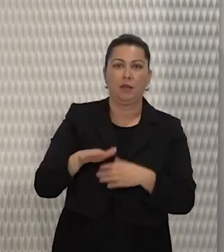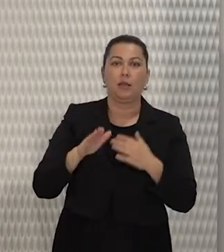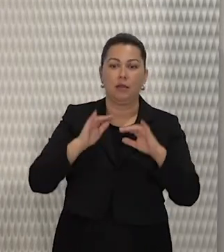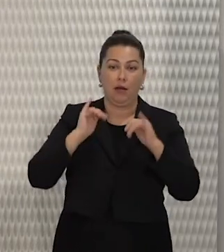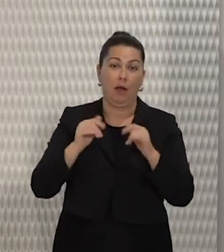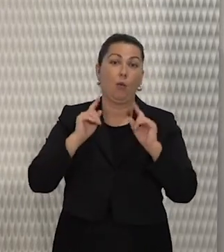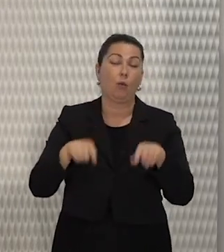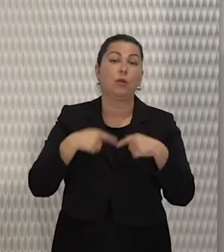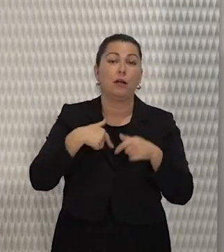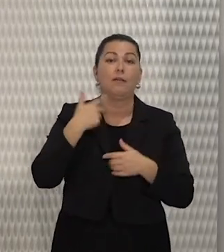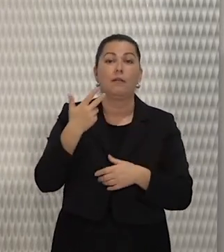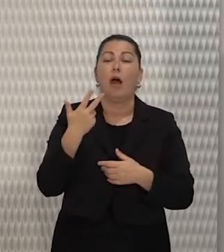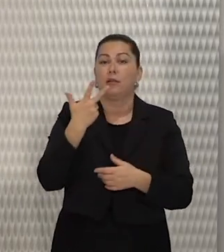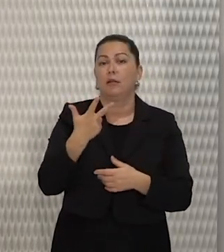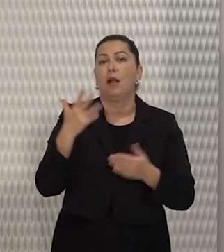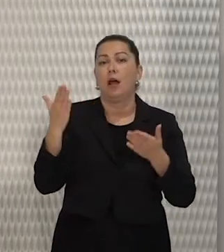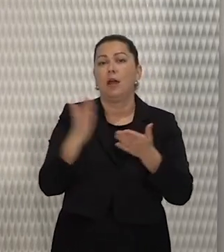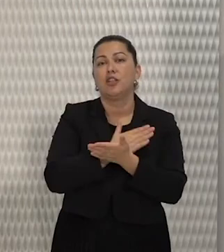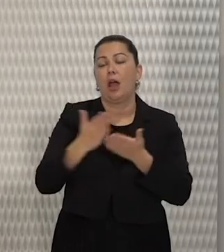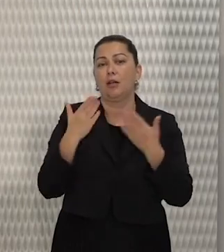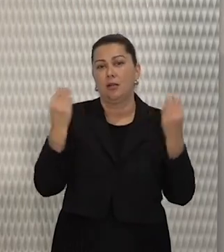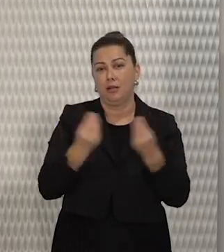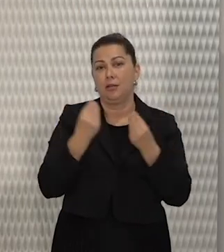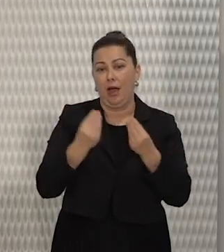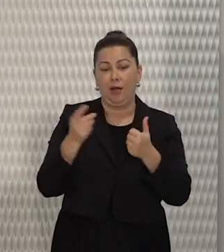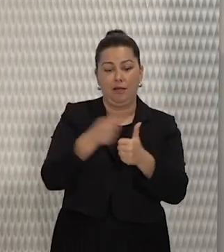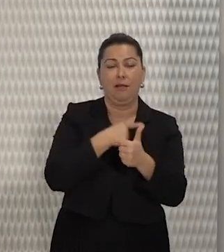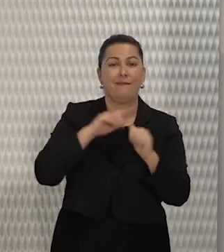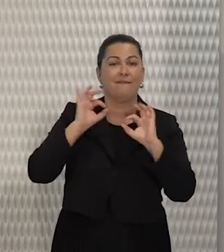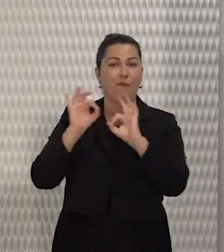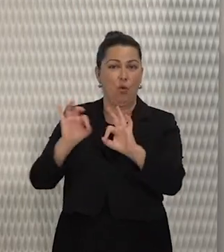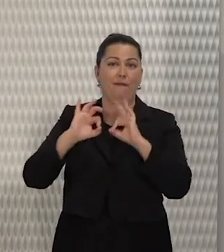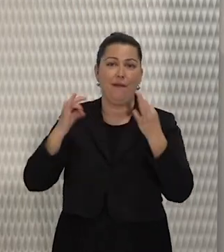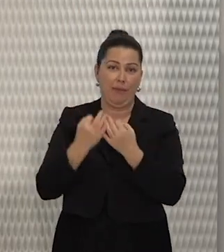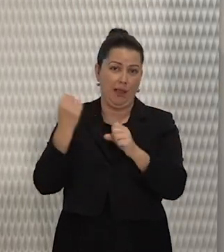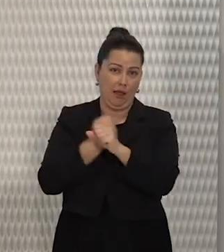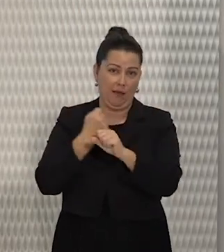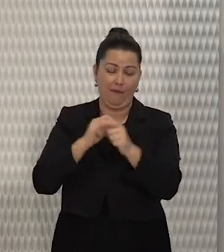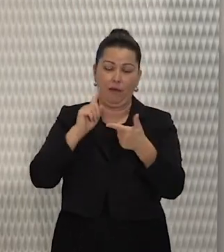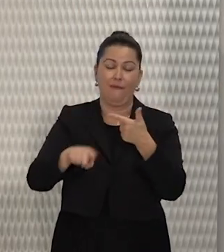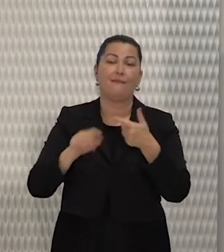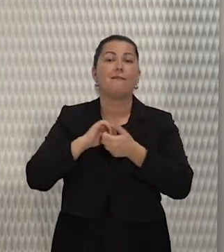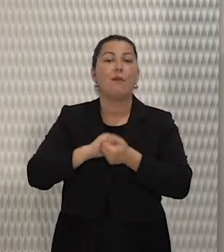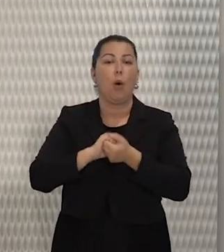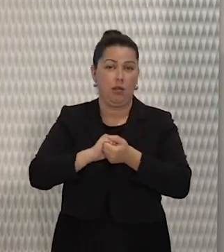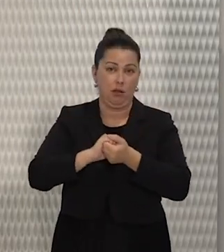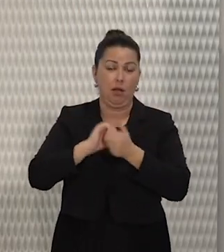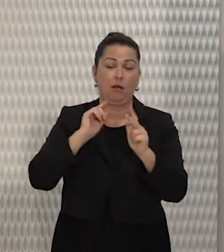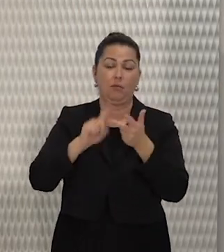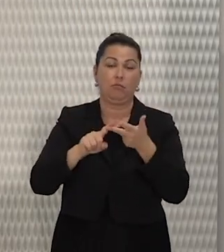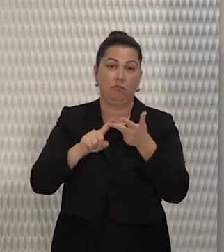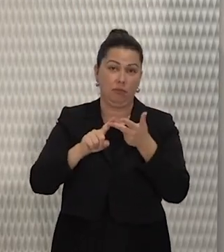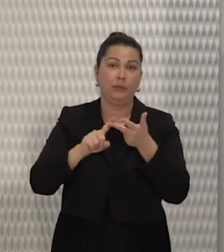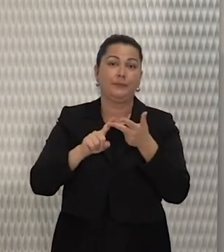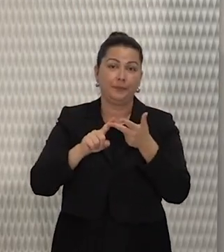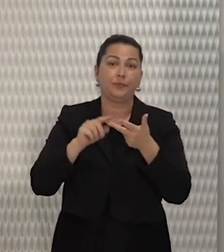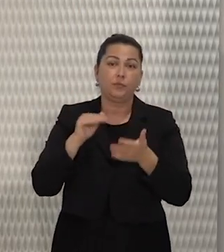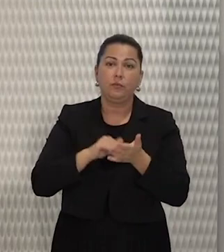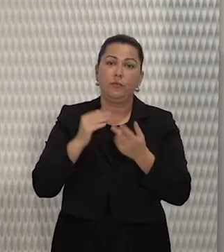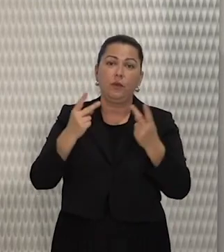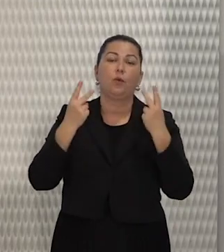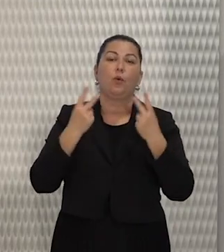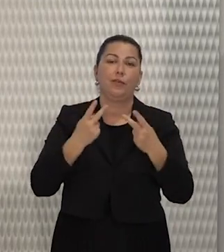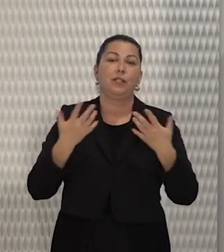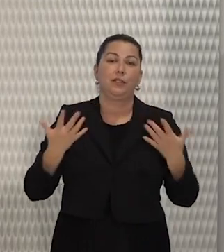ganz entscheidende Elemente. Du kämpfst dann irgendwo für die Familie, Freunde. Und dann kommt aber auch noch ein sehr